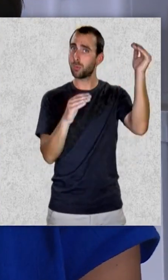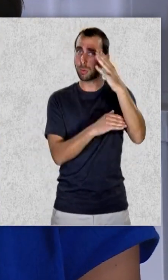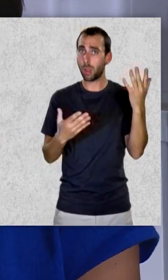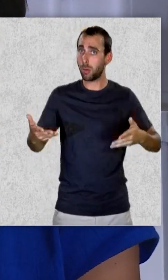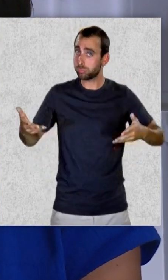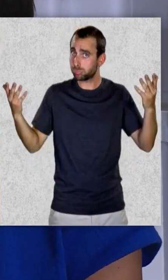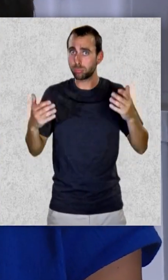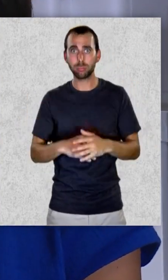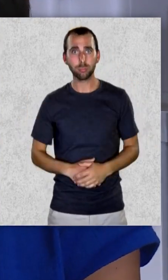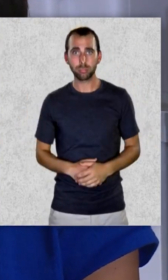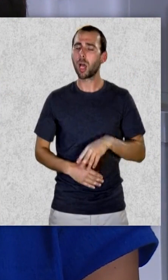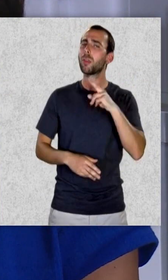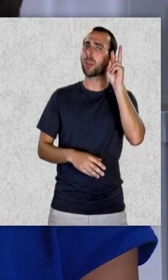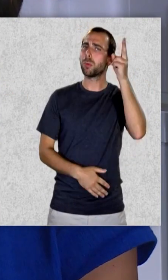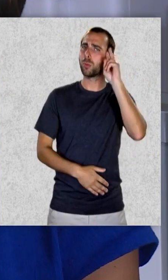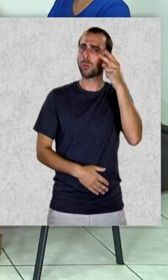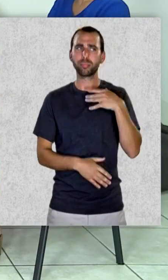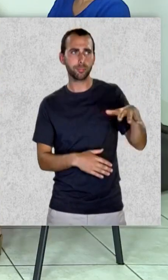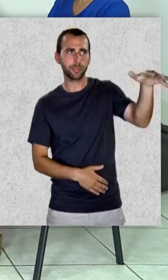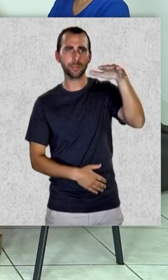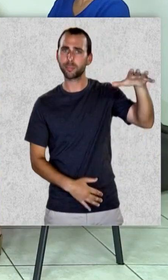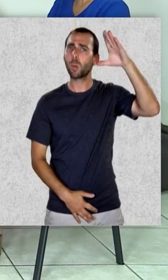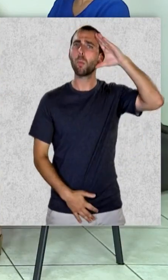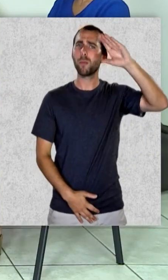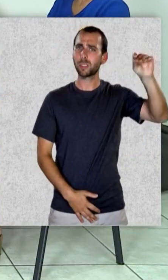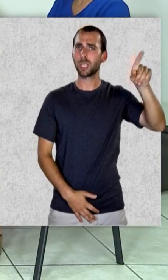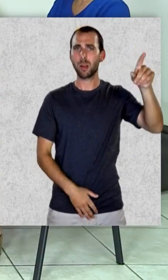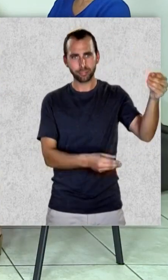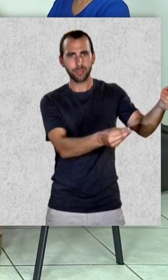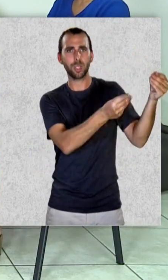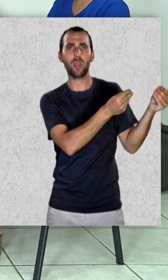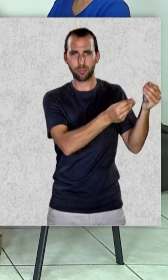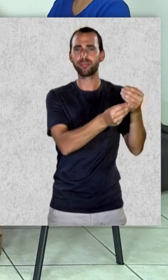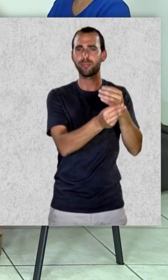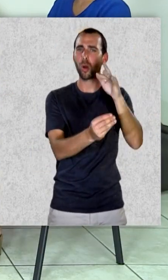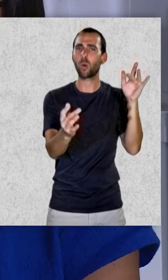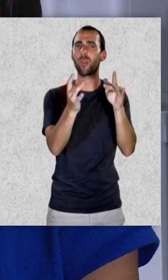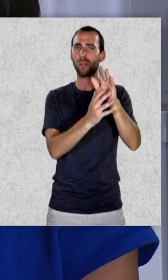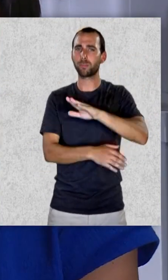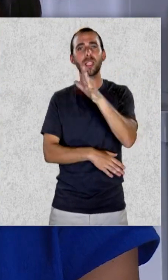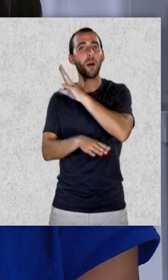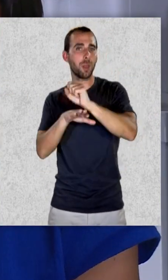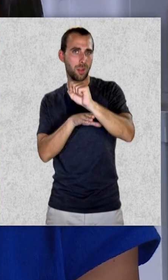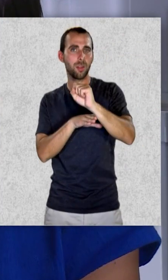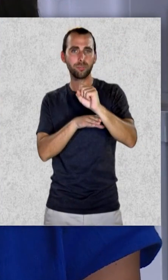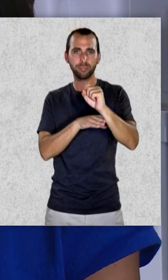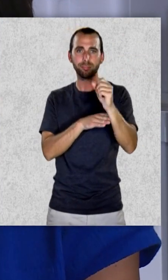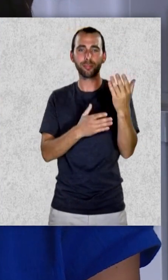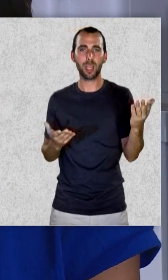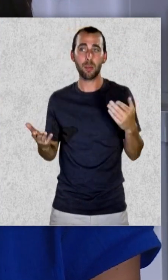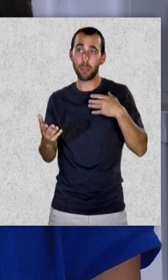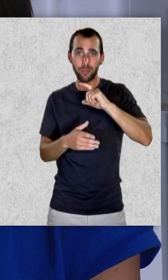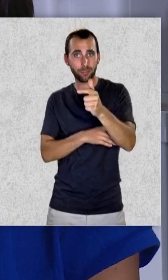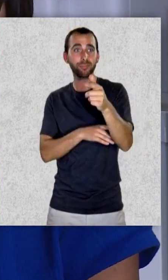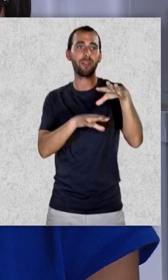Donc, en général, les professionnels donnent nos contacts. En général aux patients et les familles